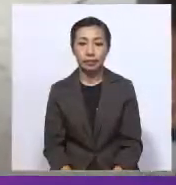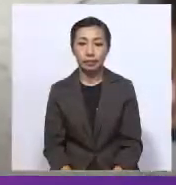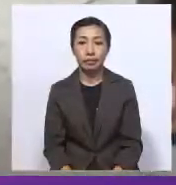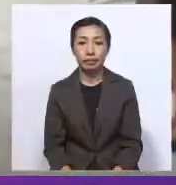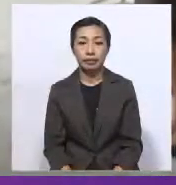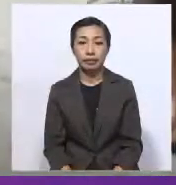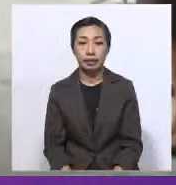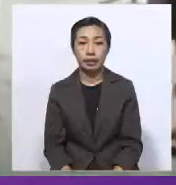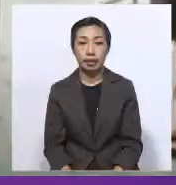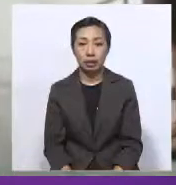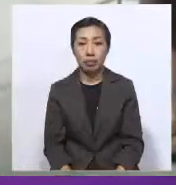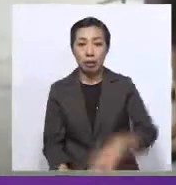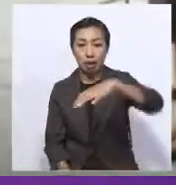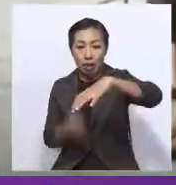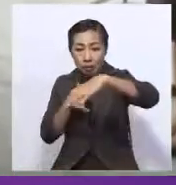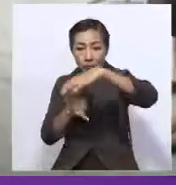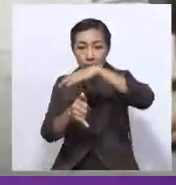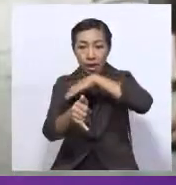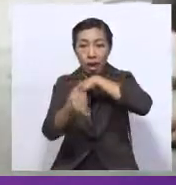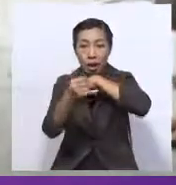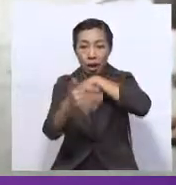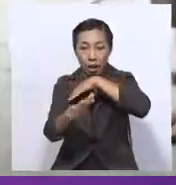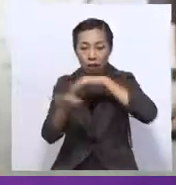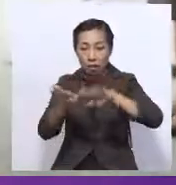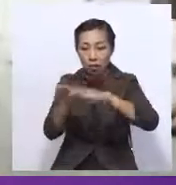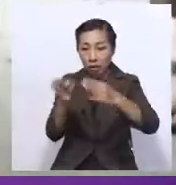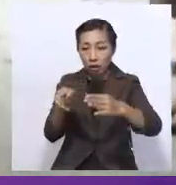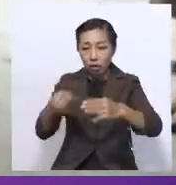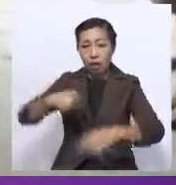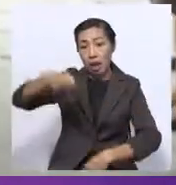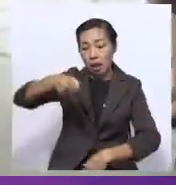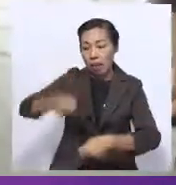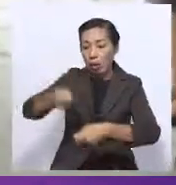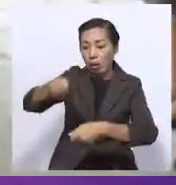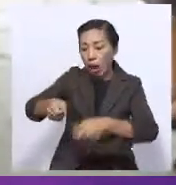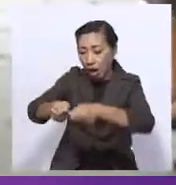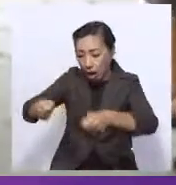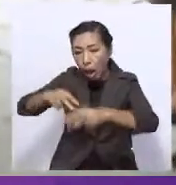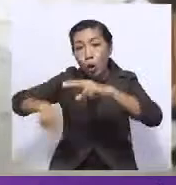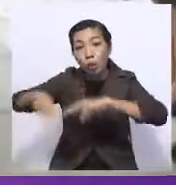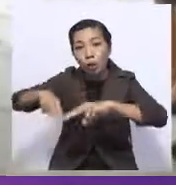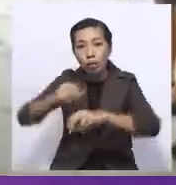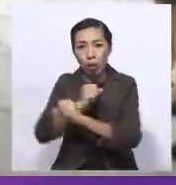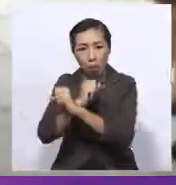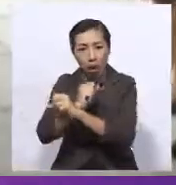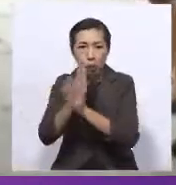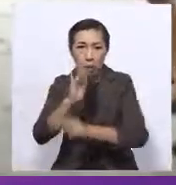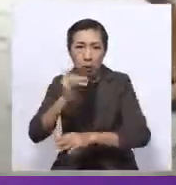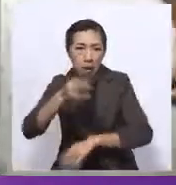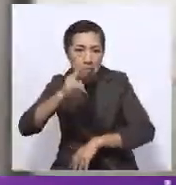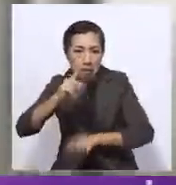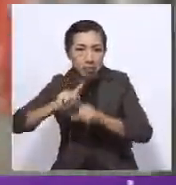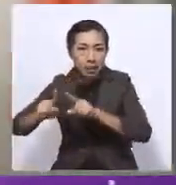ค่ะแล้วพอผ่านจุดคัดกรองเข้ามานะคะเราก็จะมาพบกับจุดตรวจกระเป๋าสัมภาระค่ะเพื่อที่จะป้องกันอาวุธผ่านเข้ามาภายในงาน